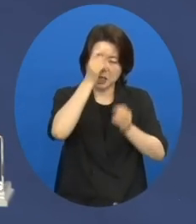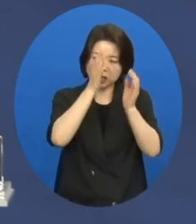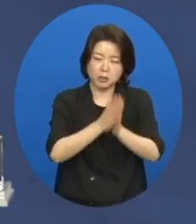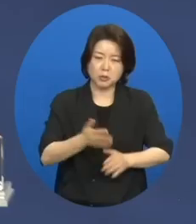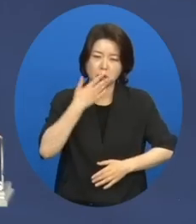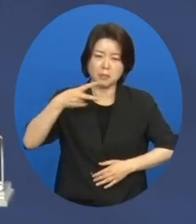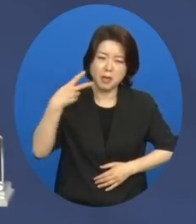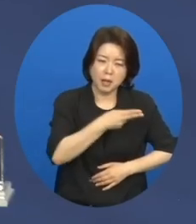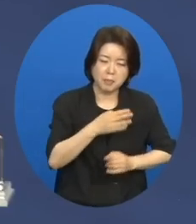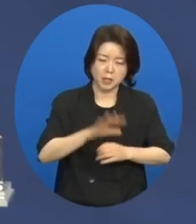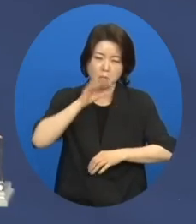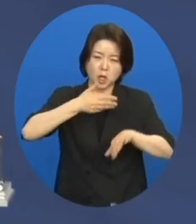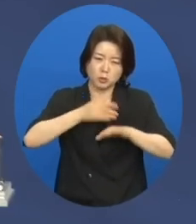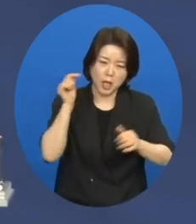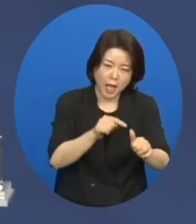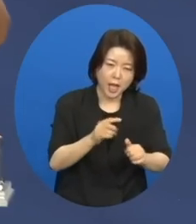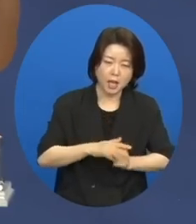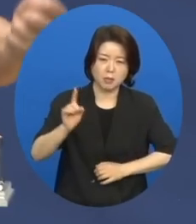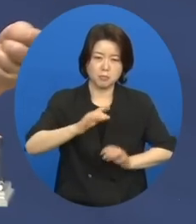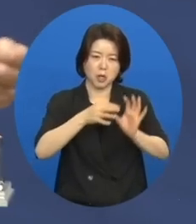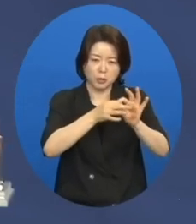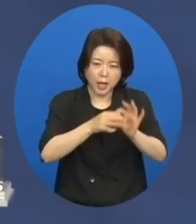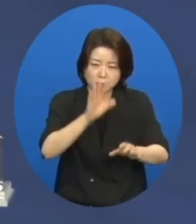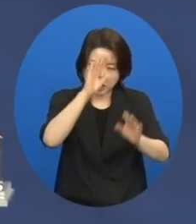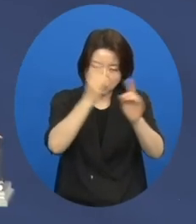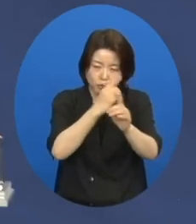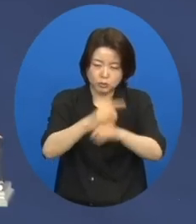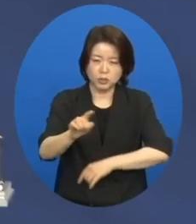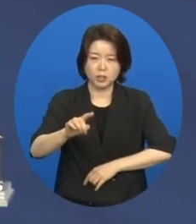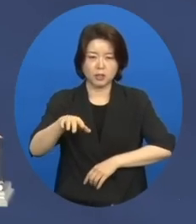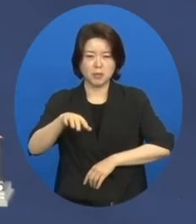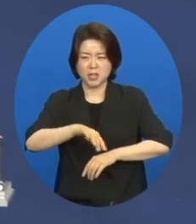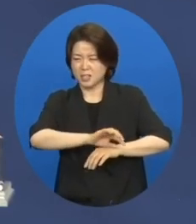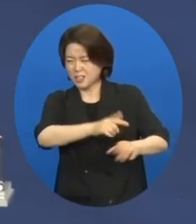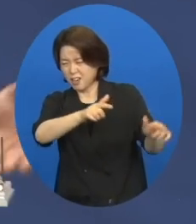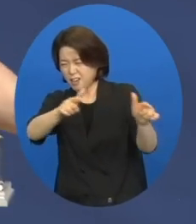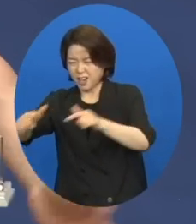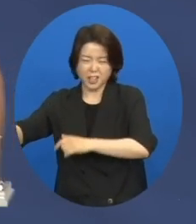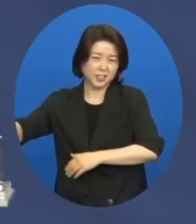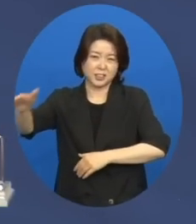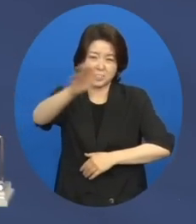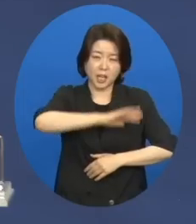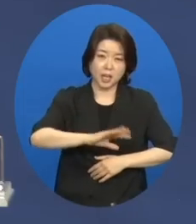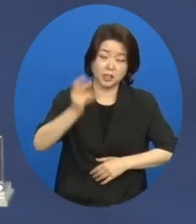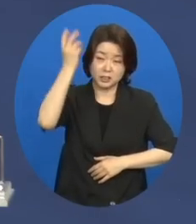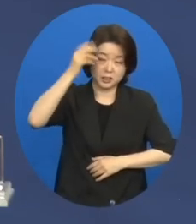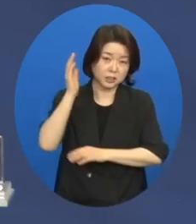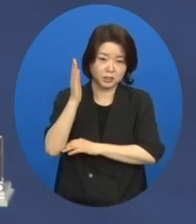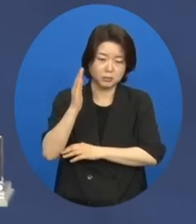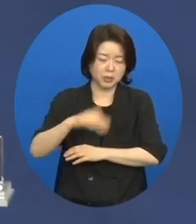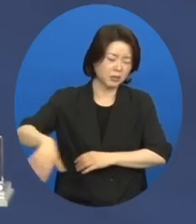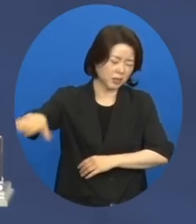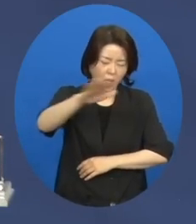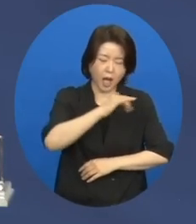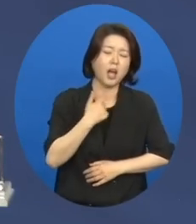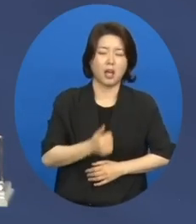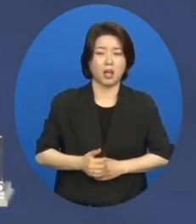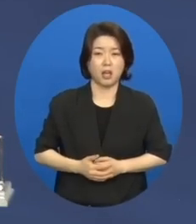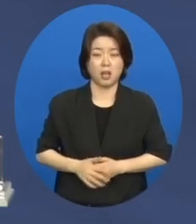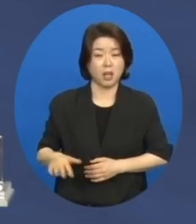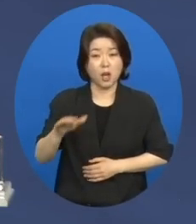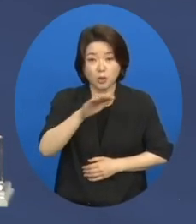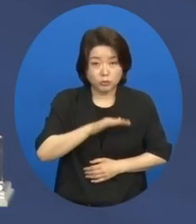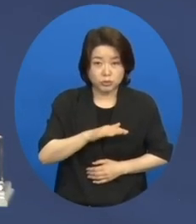금식해라 훈련 받아라 뭐 관계 훈련 치유 훈련 할 수 있는 모든 거 성령 세미나 안 해본 거 없었어요. 왜냐하면